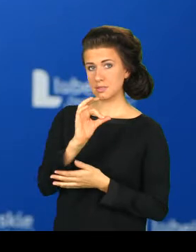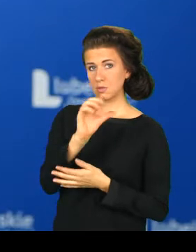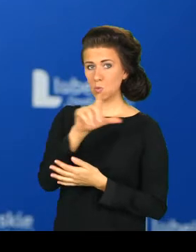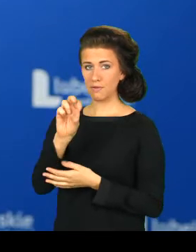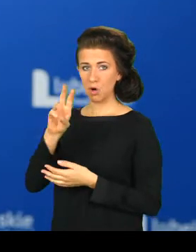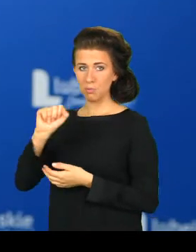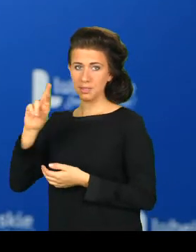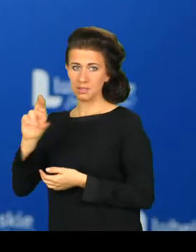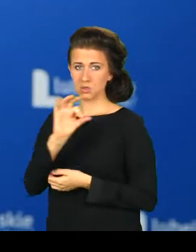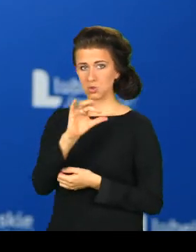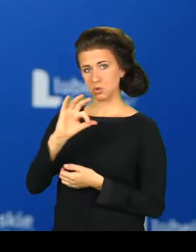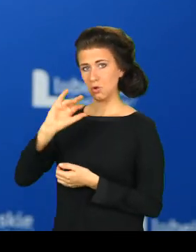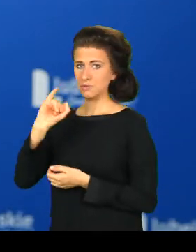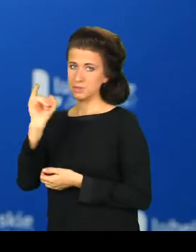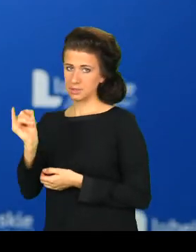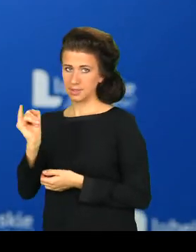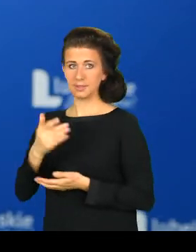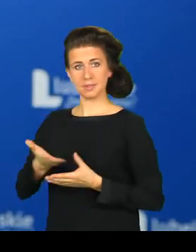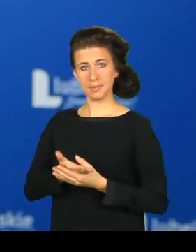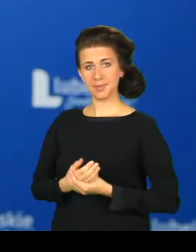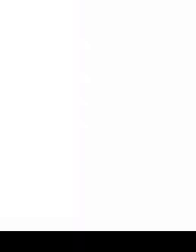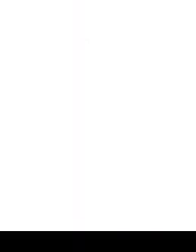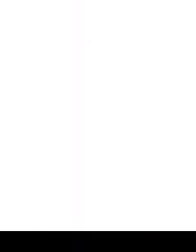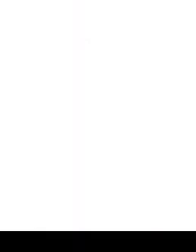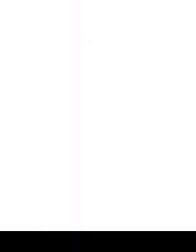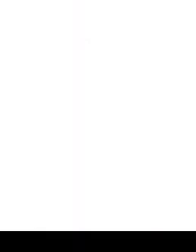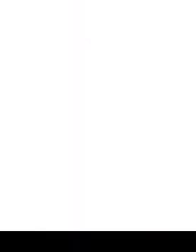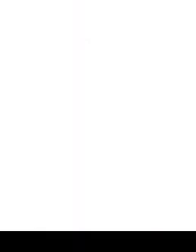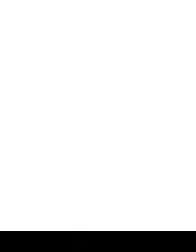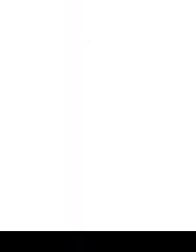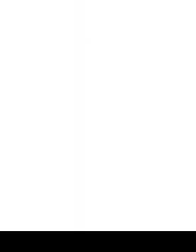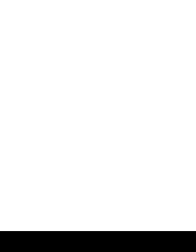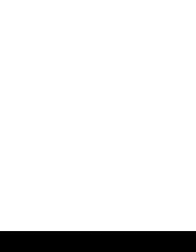rpolubelskie.pl. Sławomir Sosnowski, marszałek województwa lubelskiego.